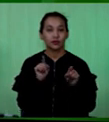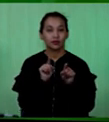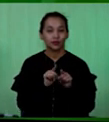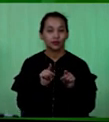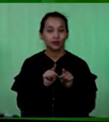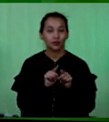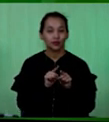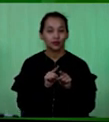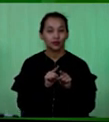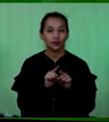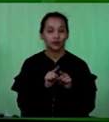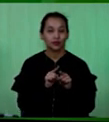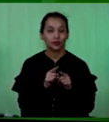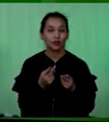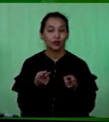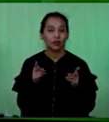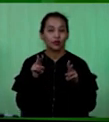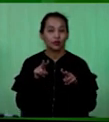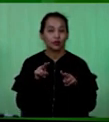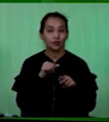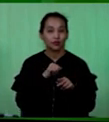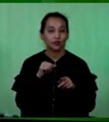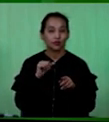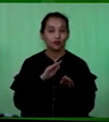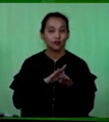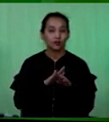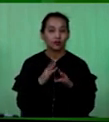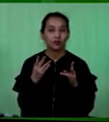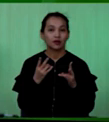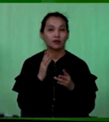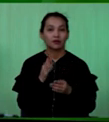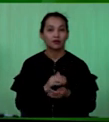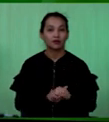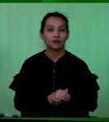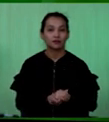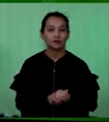tartibda siz ham bu misolni mustaqil ravishda bajaring.